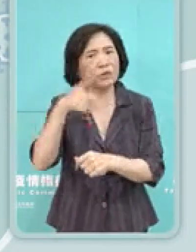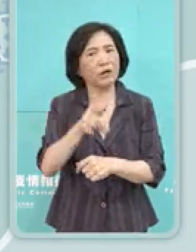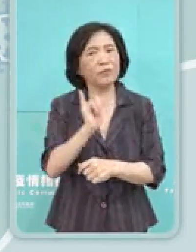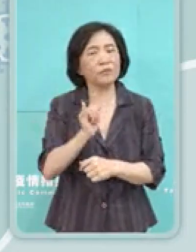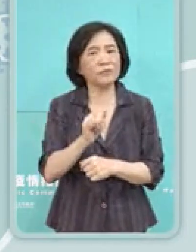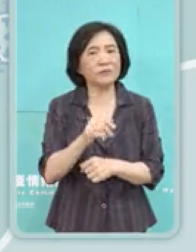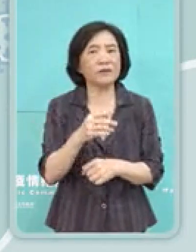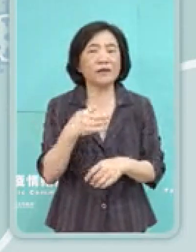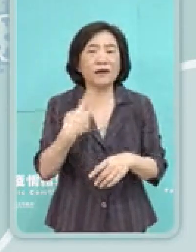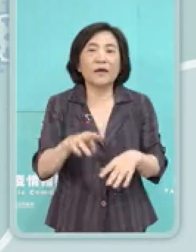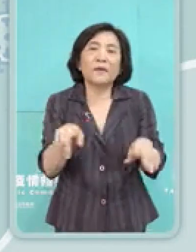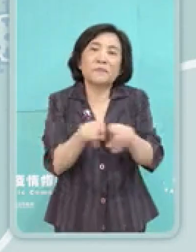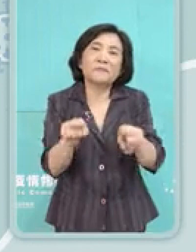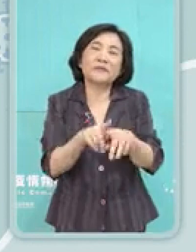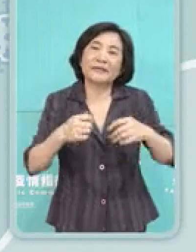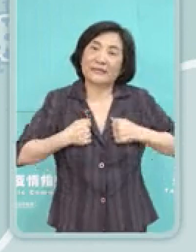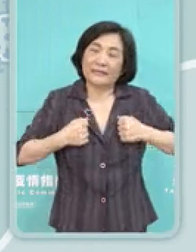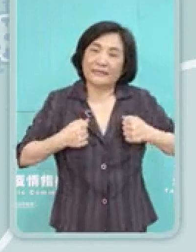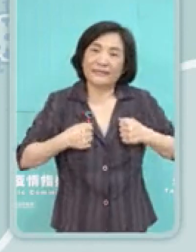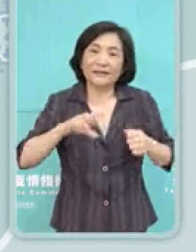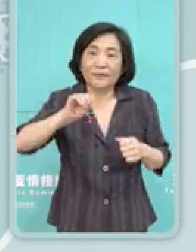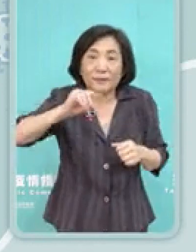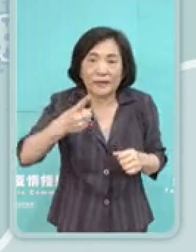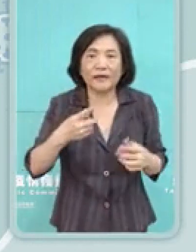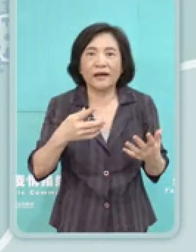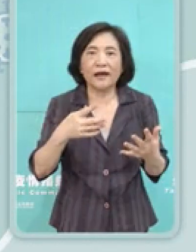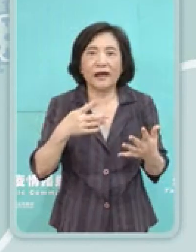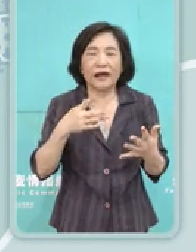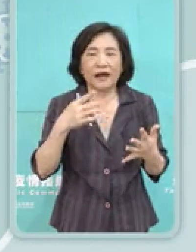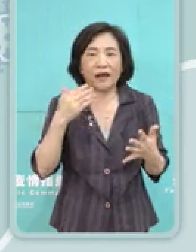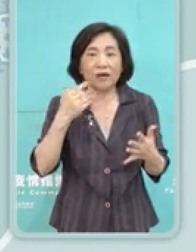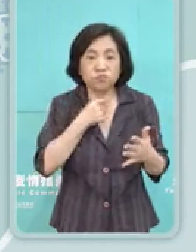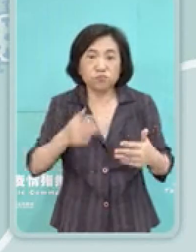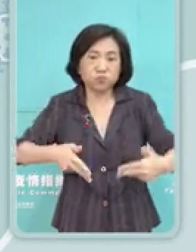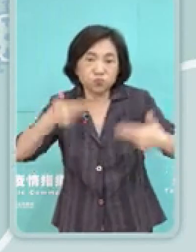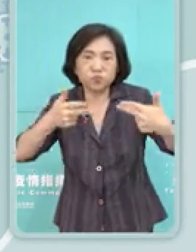有练习，你知道万一真的要远距教学也不至于手忙脚乱。